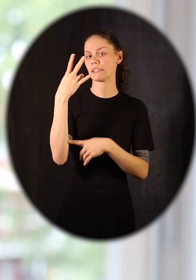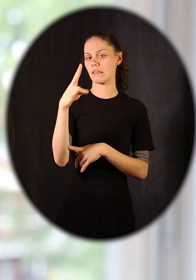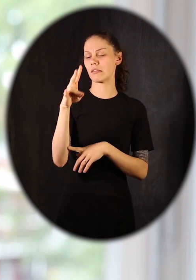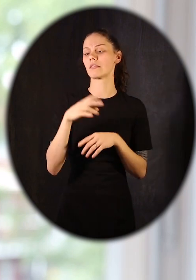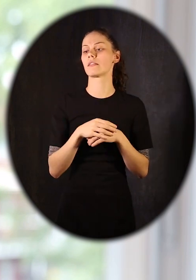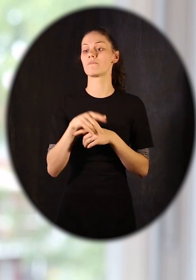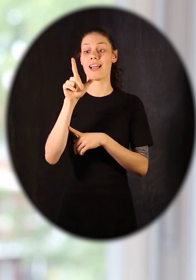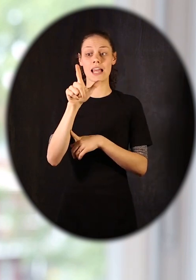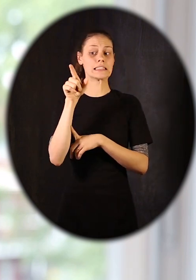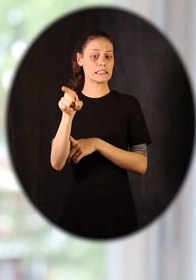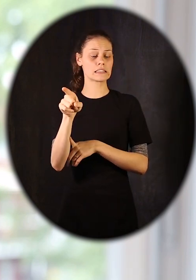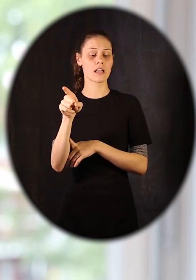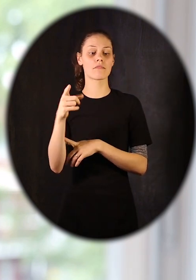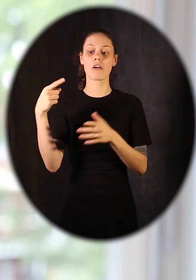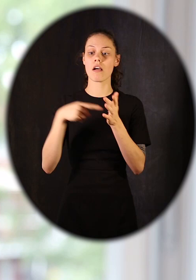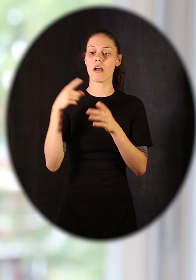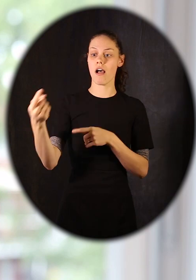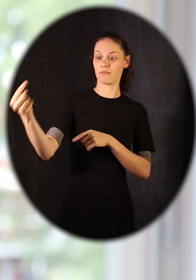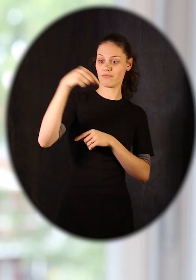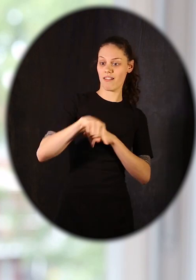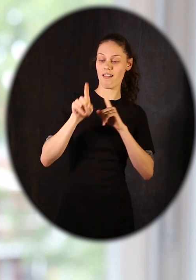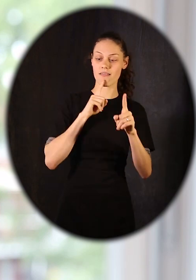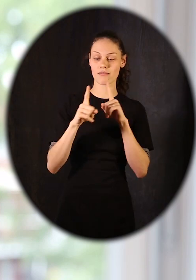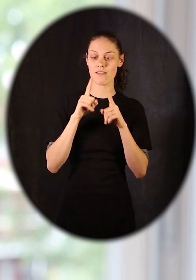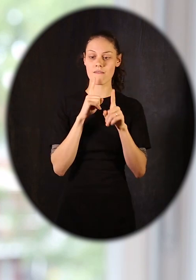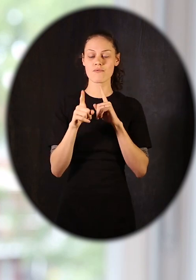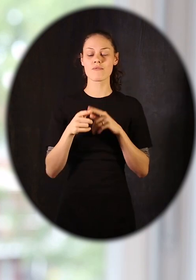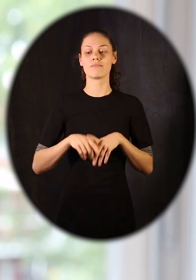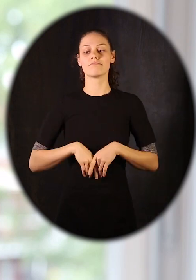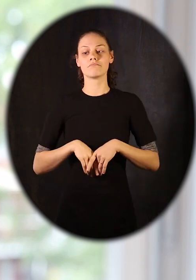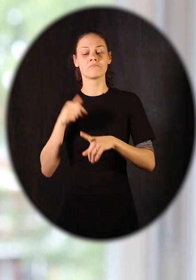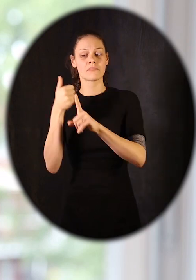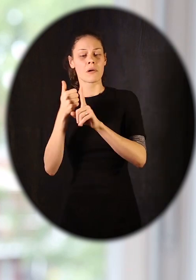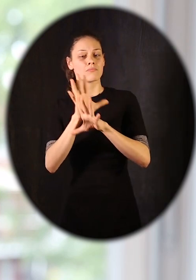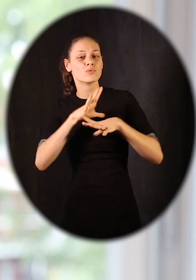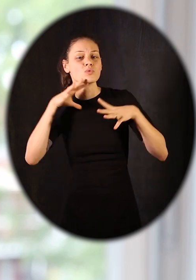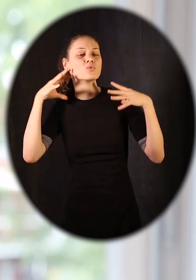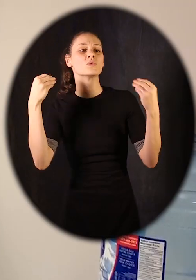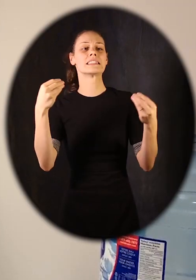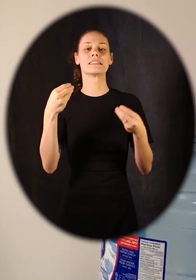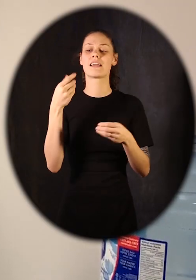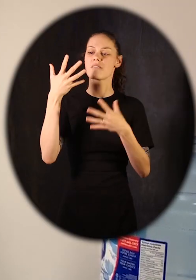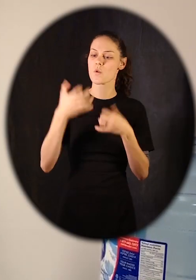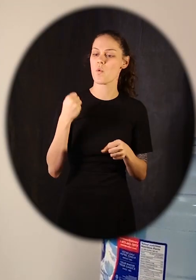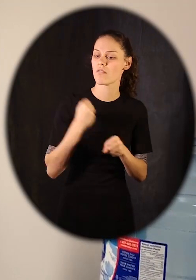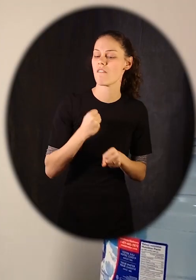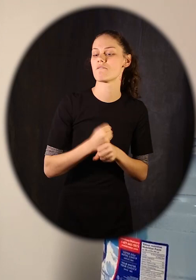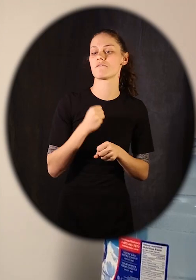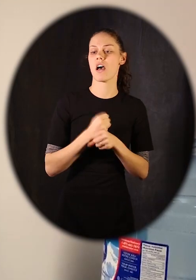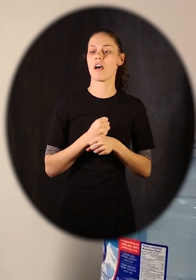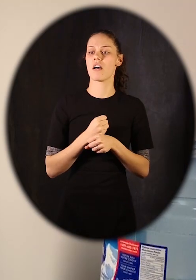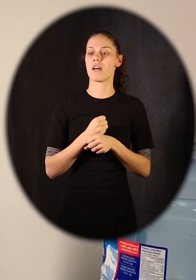Donc, Lindsay, dans le fond, aussitôt qu'elle est venue faire son entrevue, elle était souriante, elle voulait